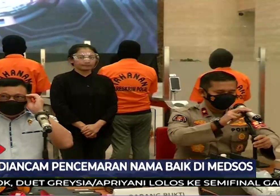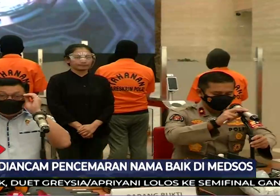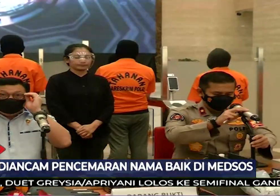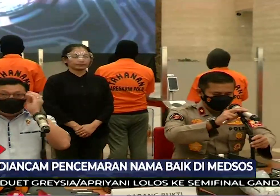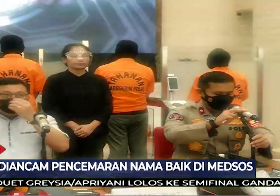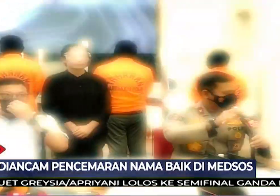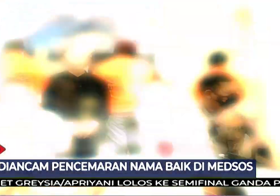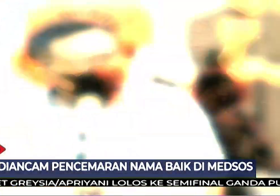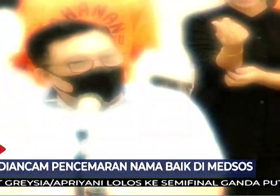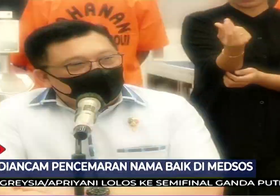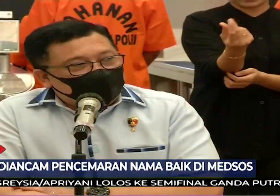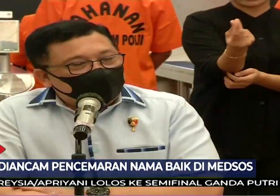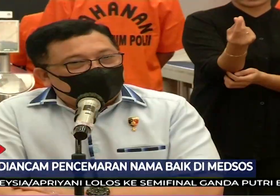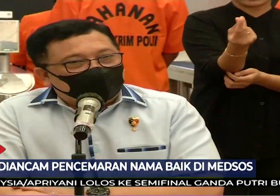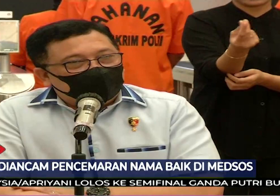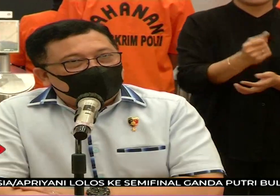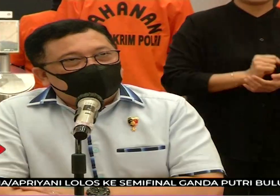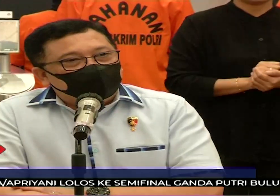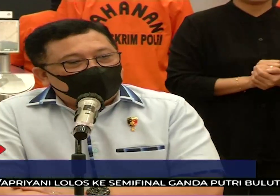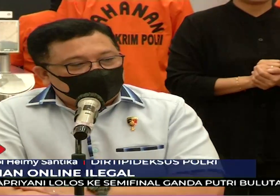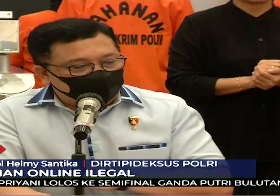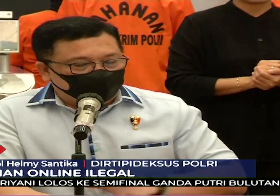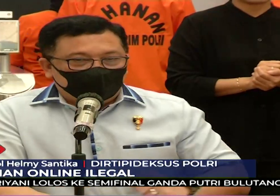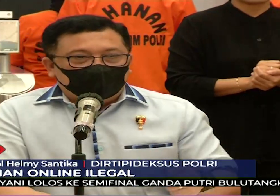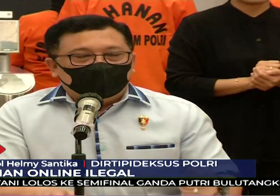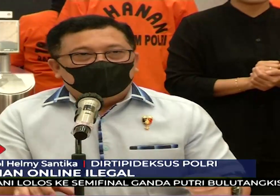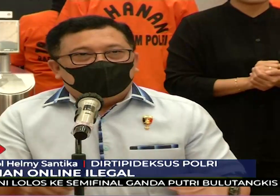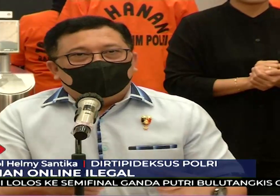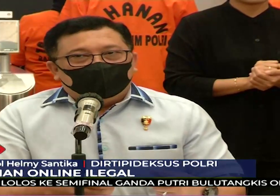sosial. Di mana mereka membuat